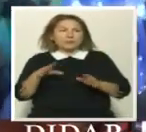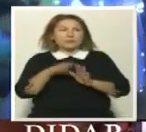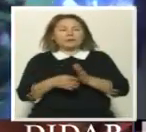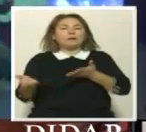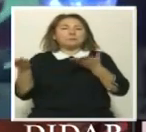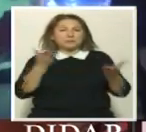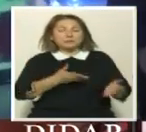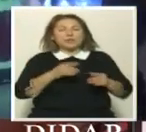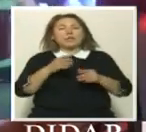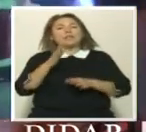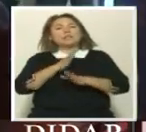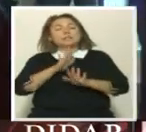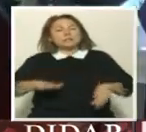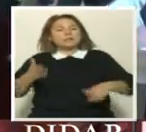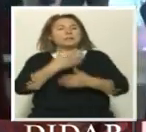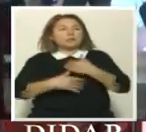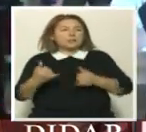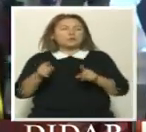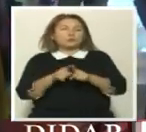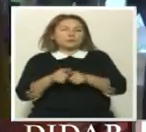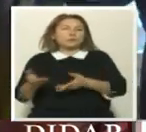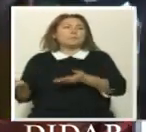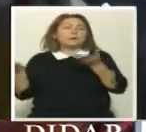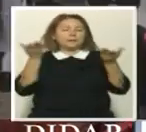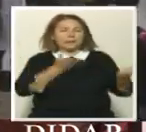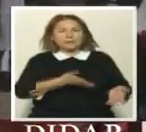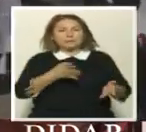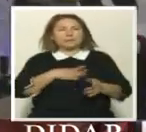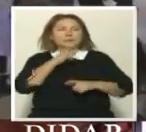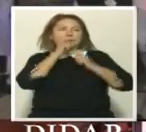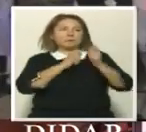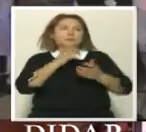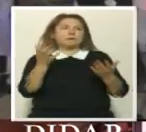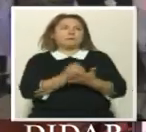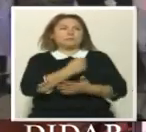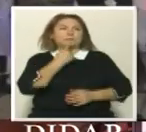қалдырмады. Және мүмкіндігі шектеулі балалар тәрбиеленетін отбасыларға да барып сыйлықтар табыс етті.